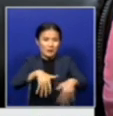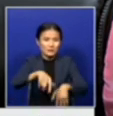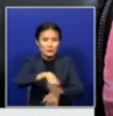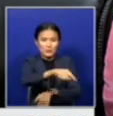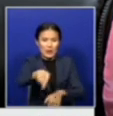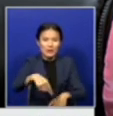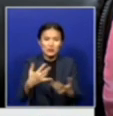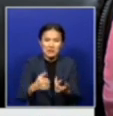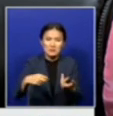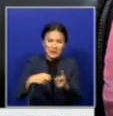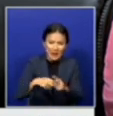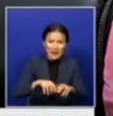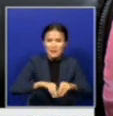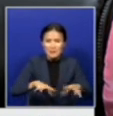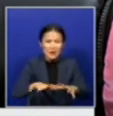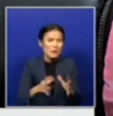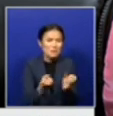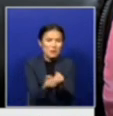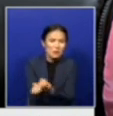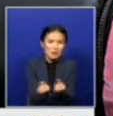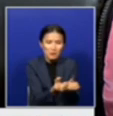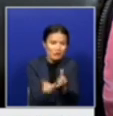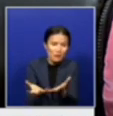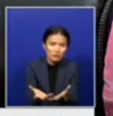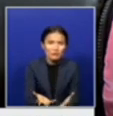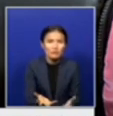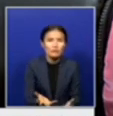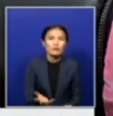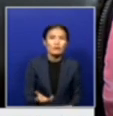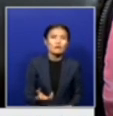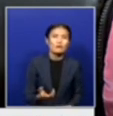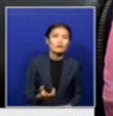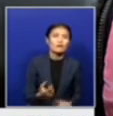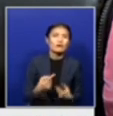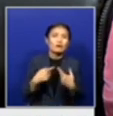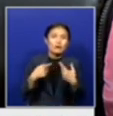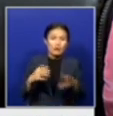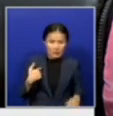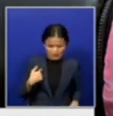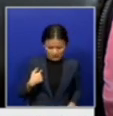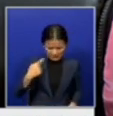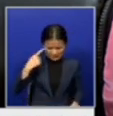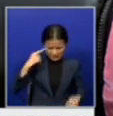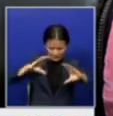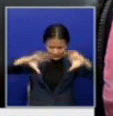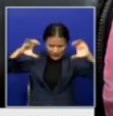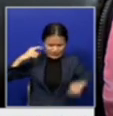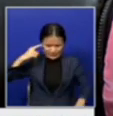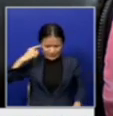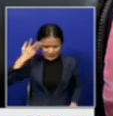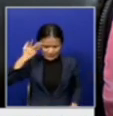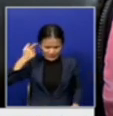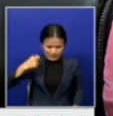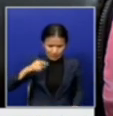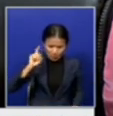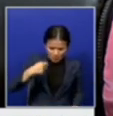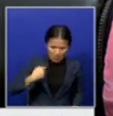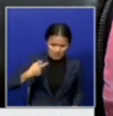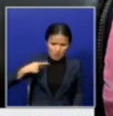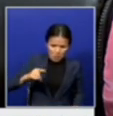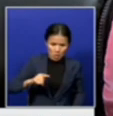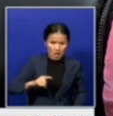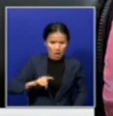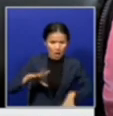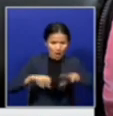ตอรี่เติมไม่เอกอะครับมากๆของรัฐบาลและอย่าพยายามใช้โควิดเป็นเครื่องมือทาง